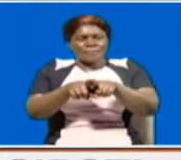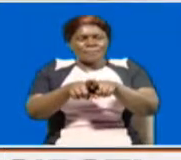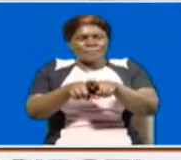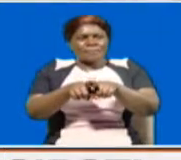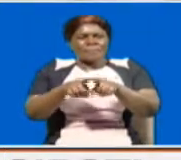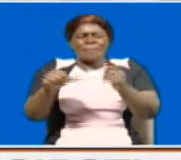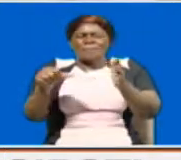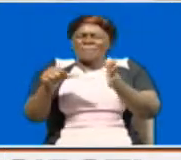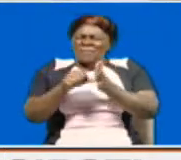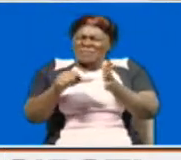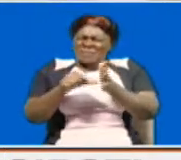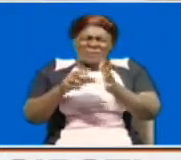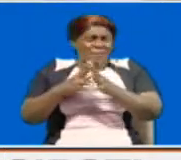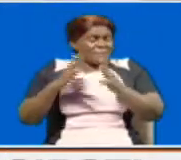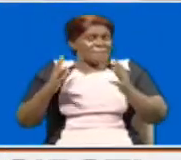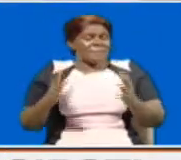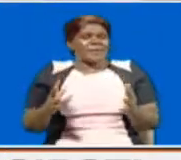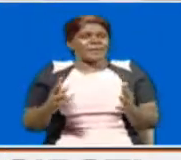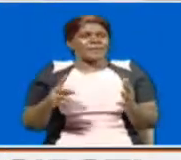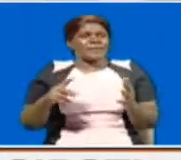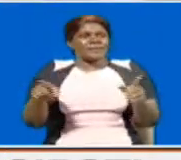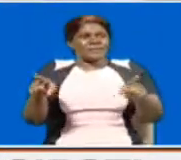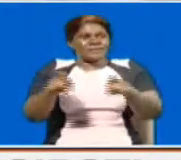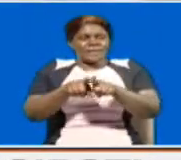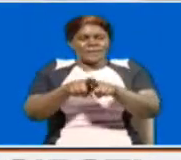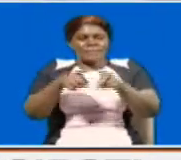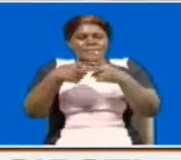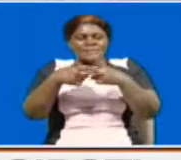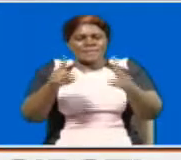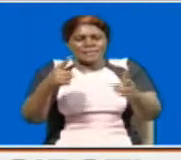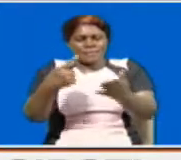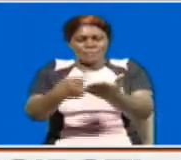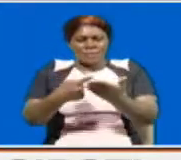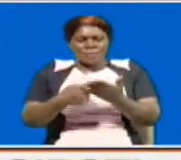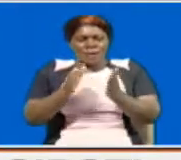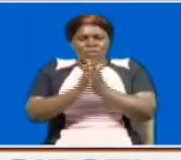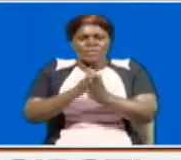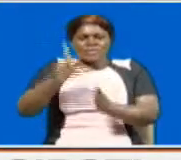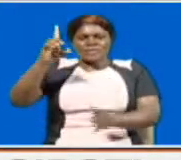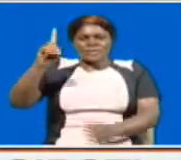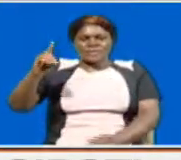getting catastrophic. We have also started engaging the DCI